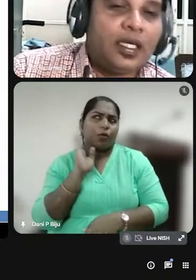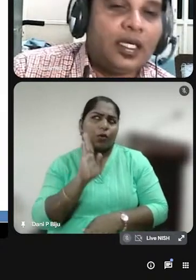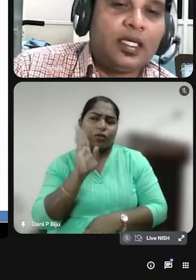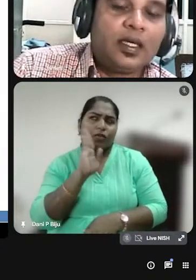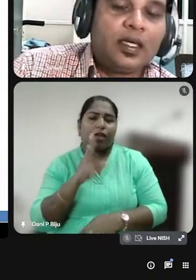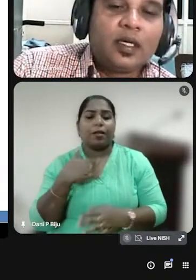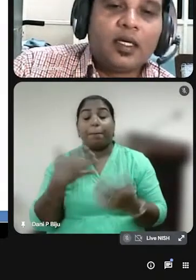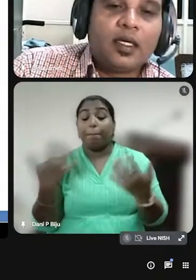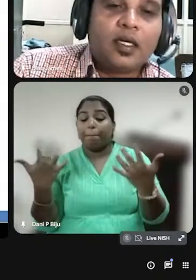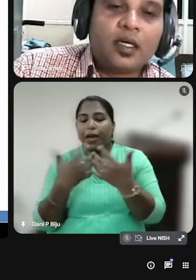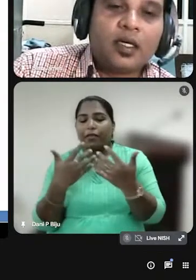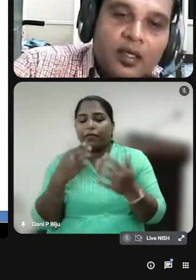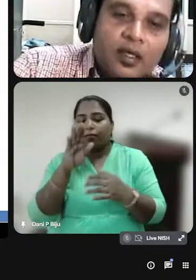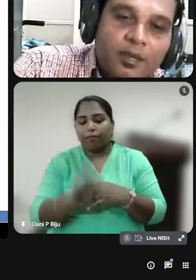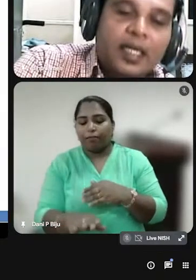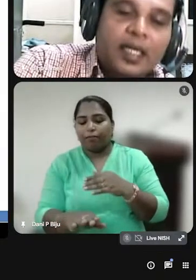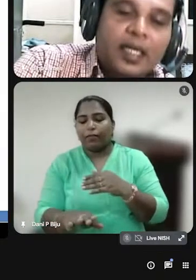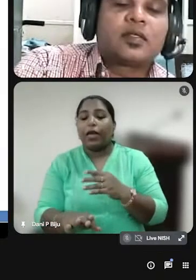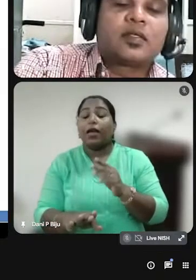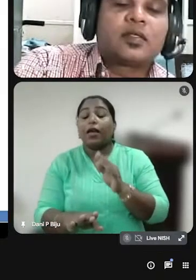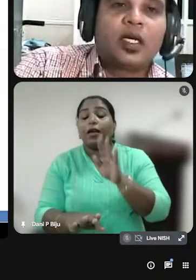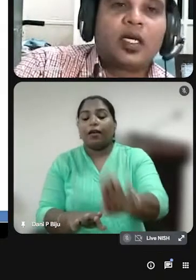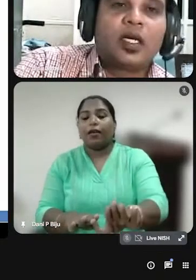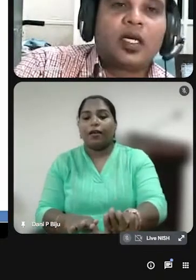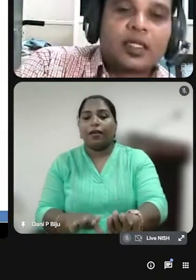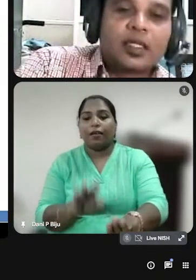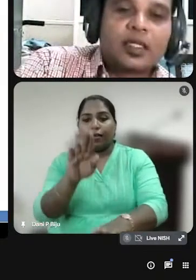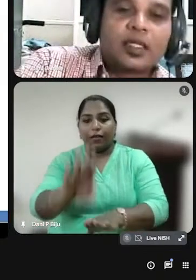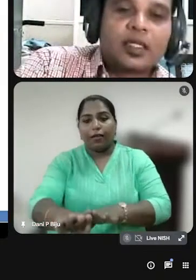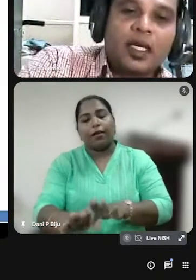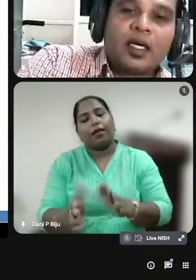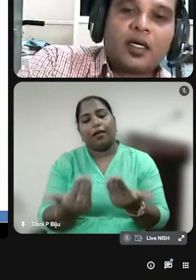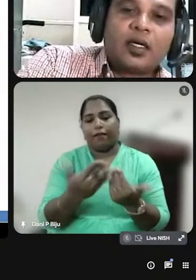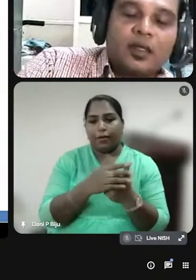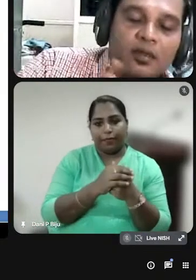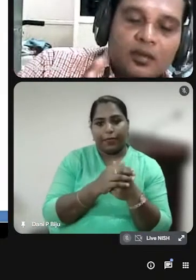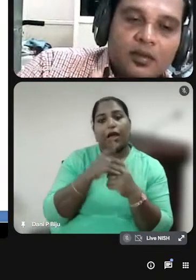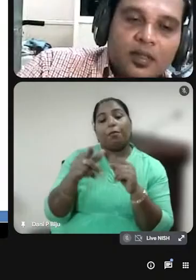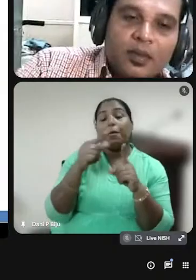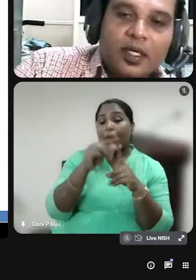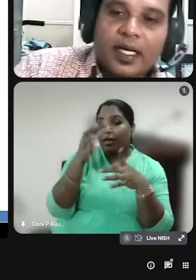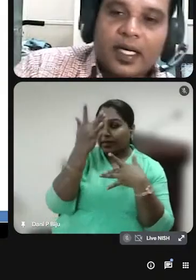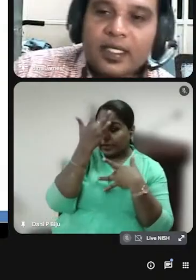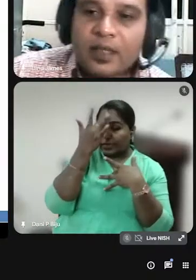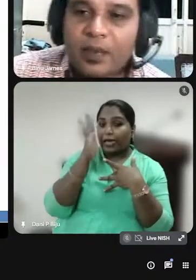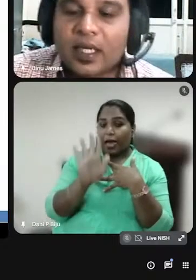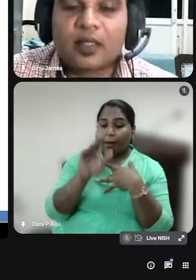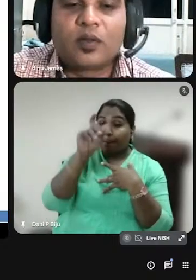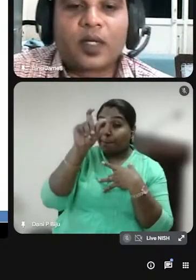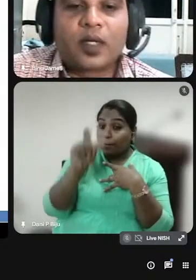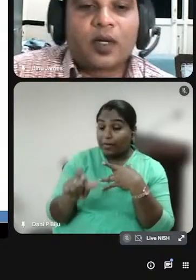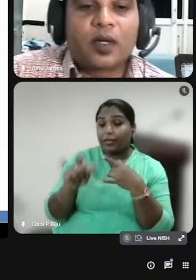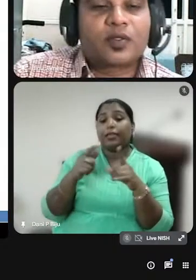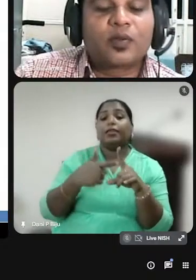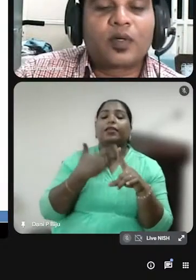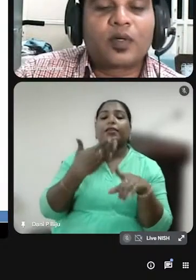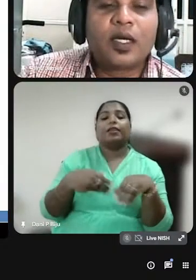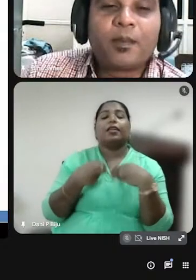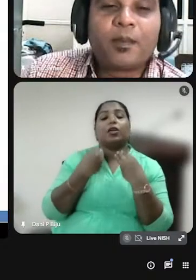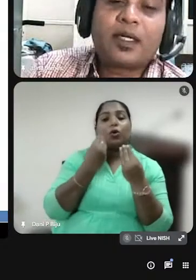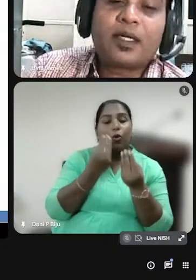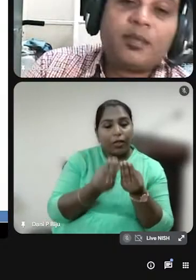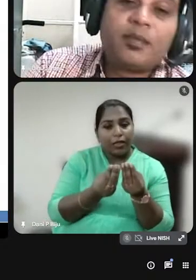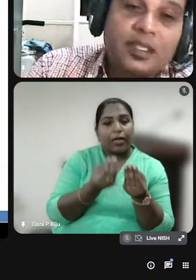ആയിട്ടുള്ള രീതിയിൽ പാർക്കിൻസൺസ് രോഗികളുടെ നടപ്പിനെ നമ്മൾ ട്രെയിൻ ചെയ്യിപ്പിക്കാൻ നോക്കിയാൽ കുറച്ചും